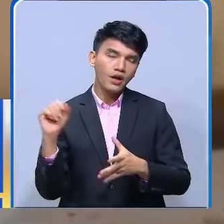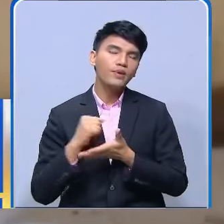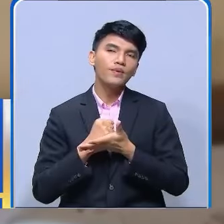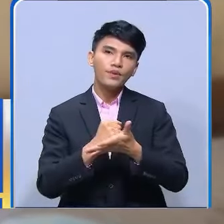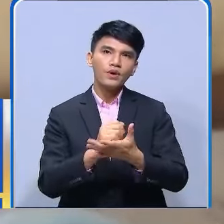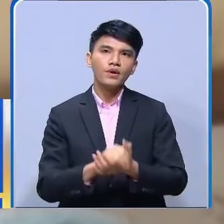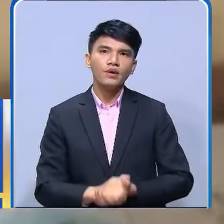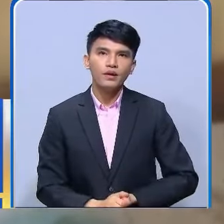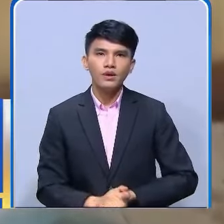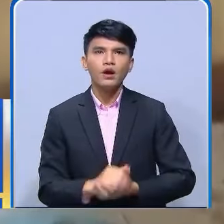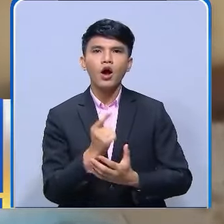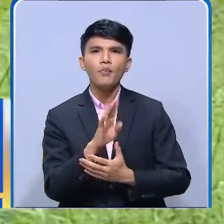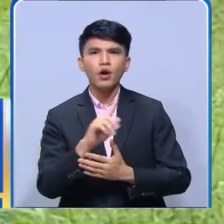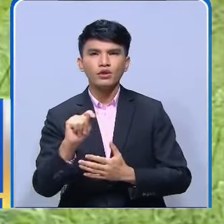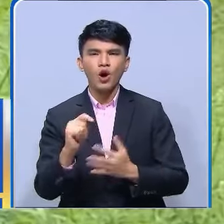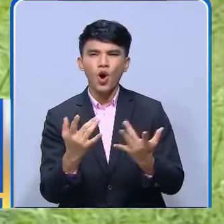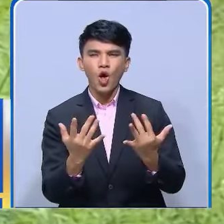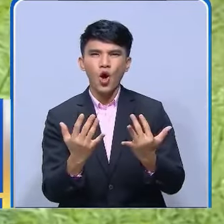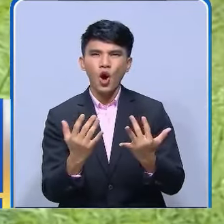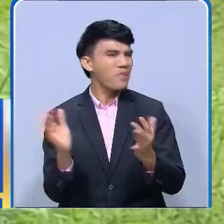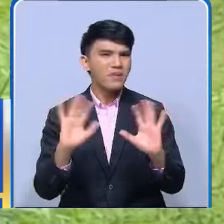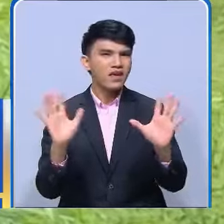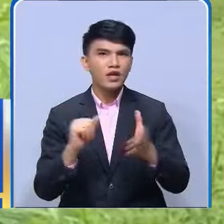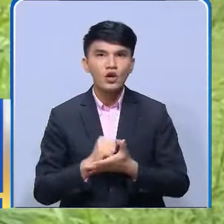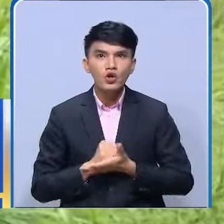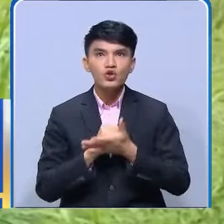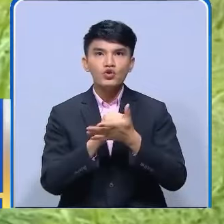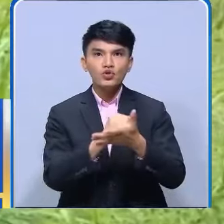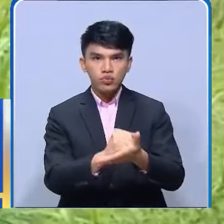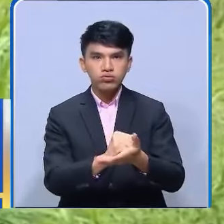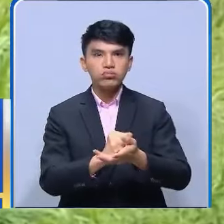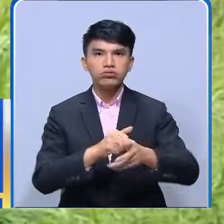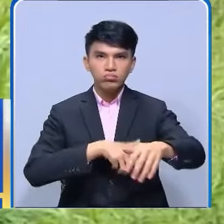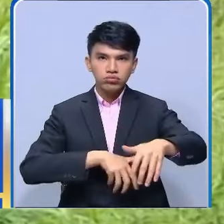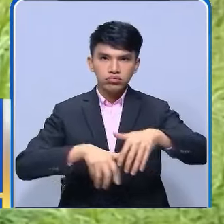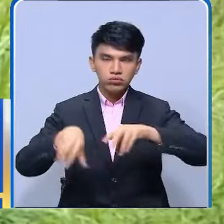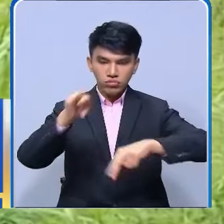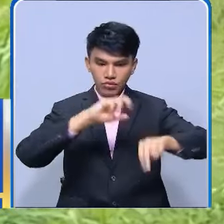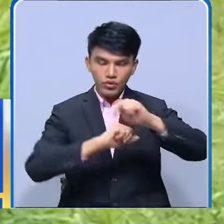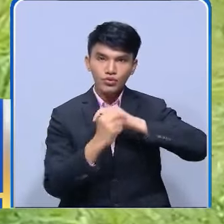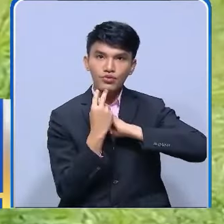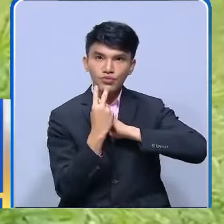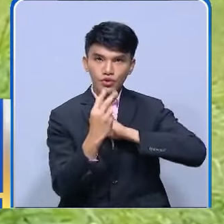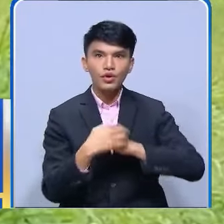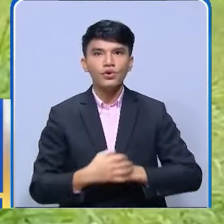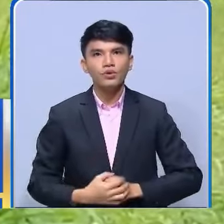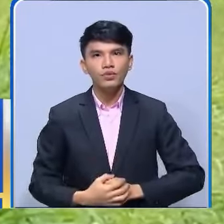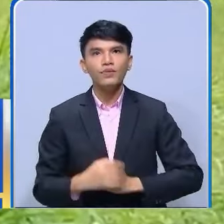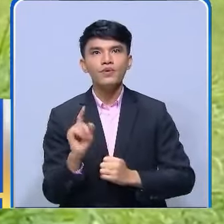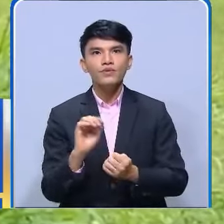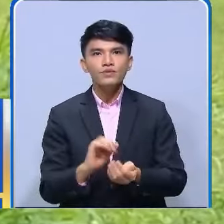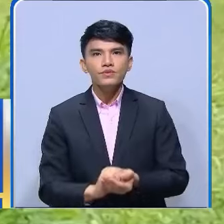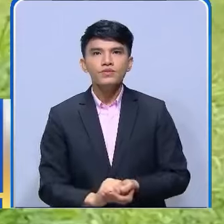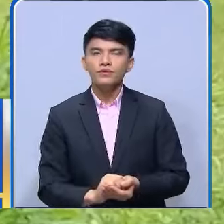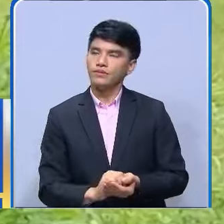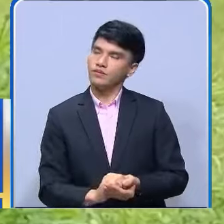ทางด้านของอบต.เขาบอกเขาก็ไม่รอช้านะคะทันทีที่เขาได้รับแจ้งจากชาวบ้านเนี่ยเข้าตรวจสอบทันทีเห็นสภาพเท่านั้นแหละสะเ